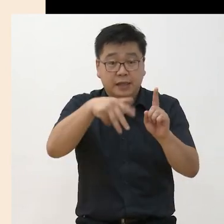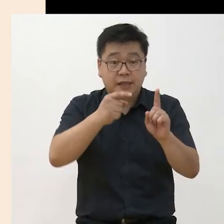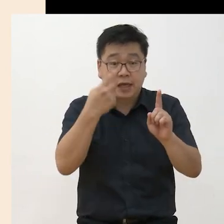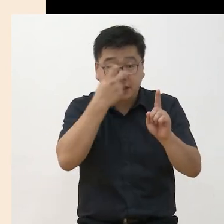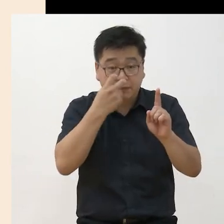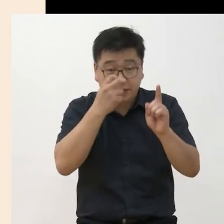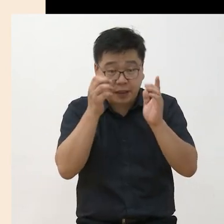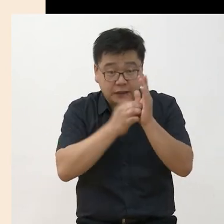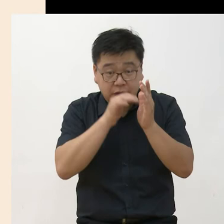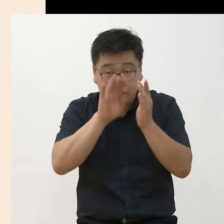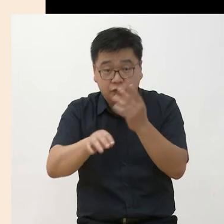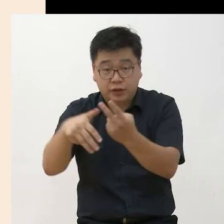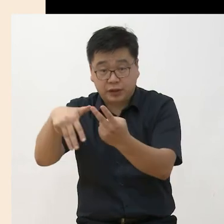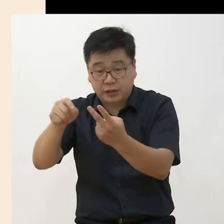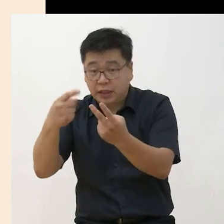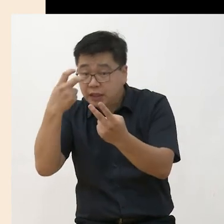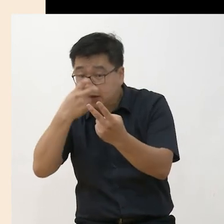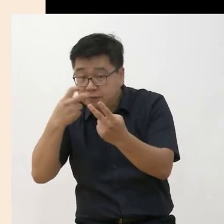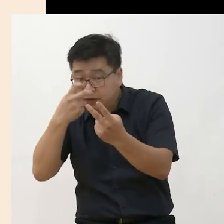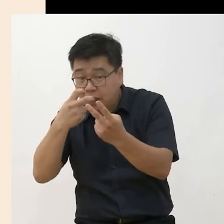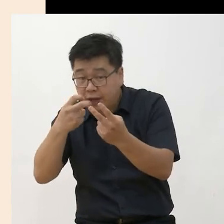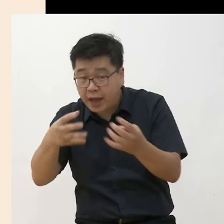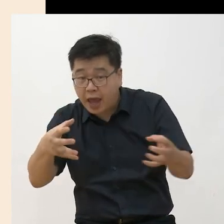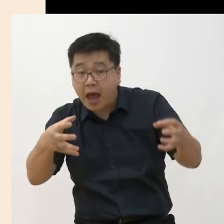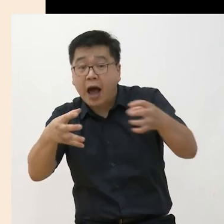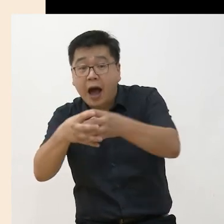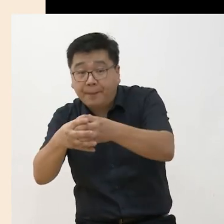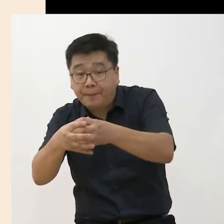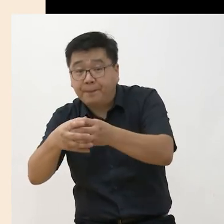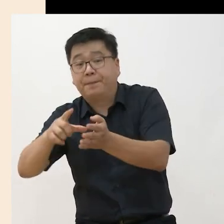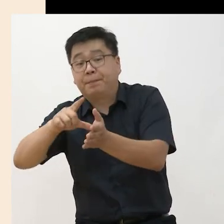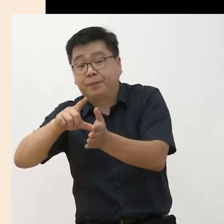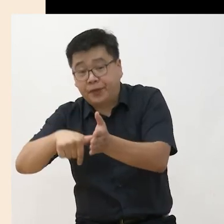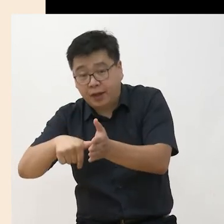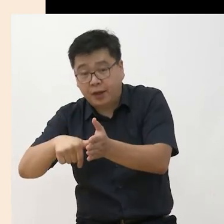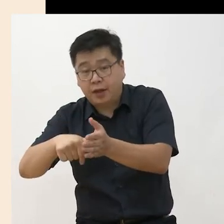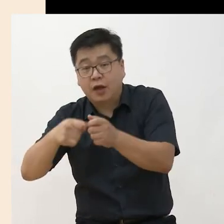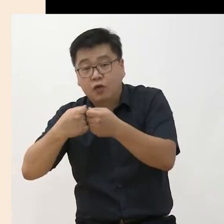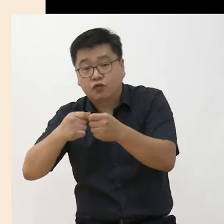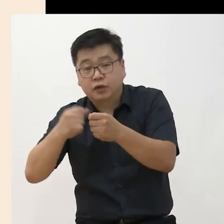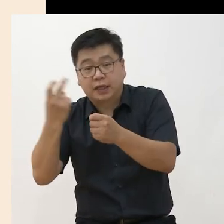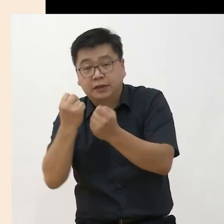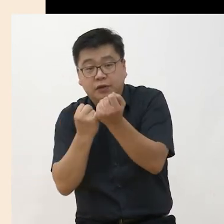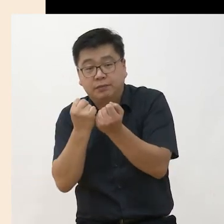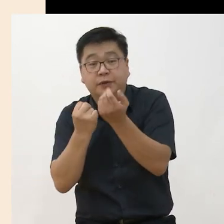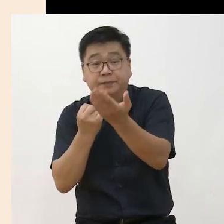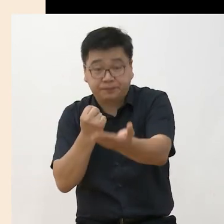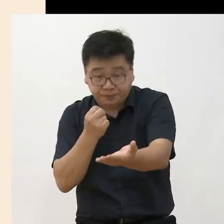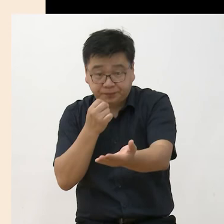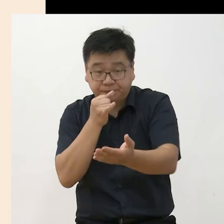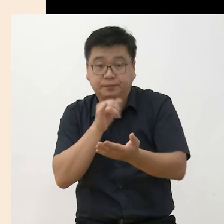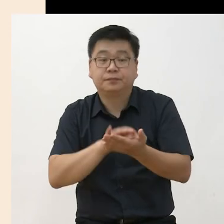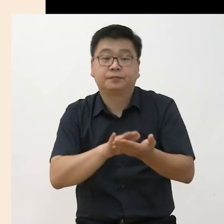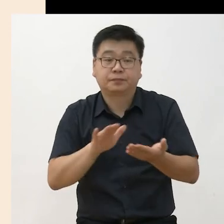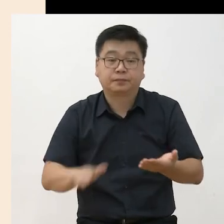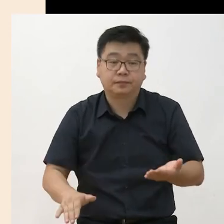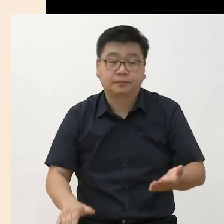끝나고 나서 2차 심사 대상에 포함이 되면 그때 저희가 추가적으로 이제 안내를 해 가지고 해당 그